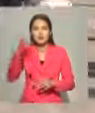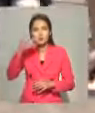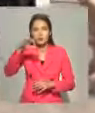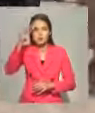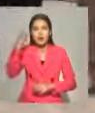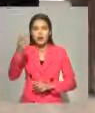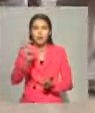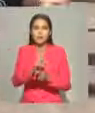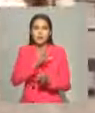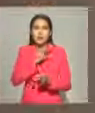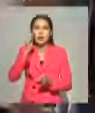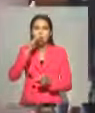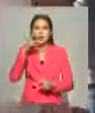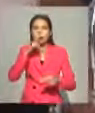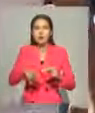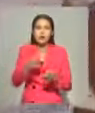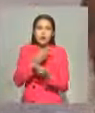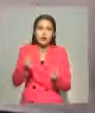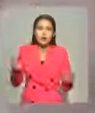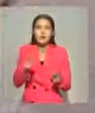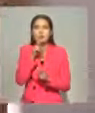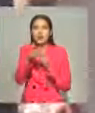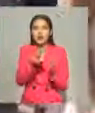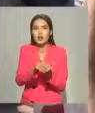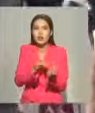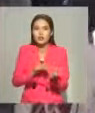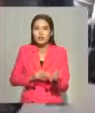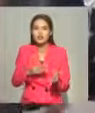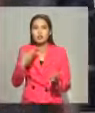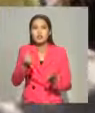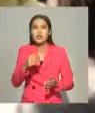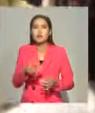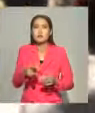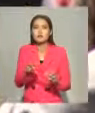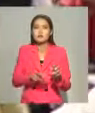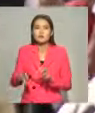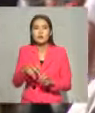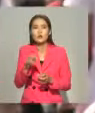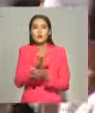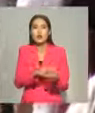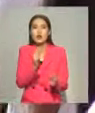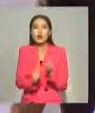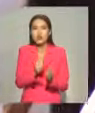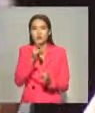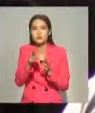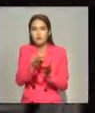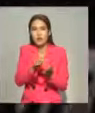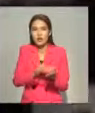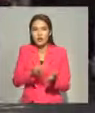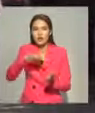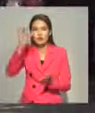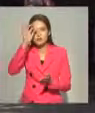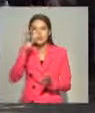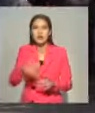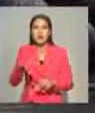хабарласу керек. Азаматтың жоғалып кеткен туралы арыз жазып, жақында түсірілген фото суретін береді. Әрбір арыз бойынша полиция қызметкерлері